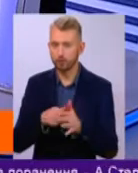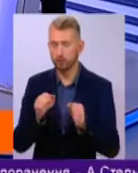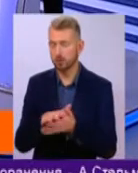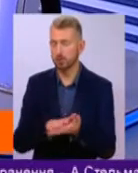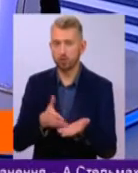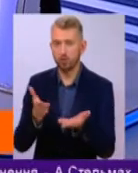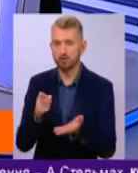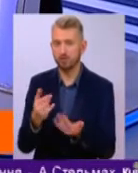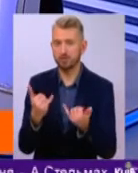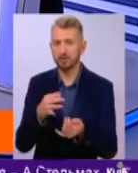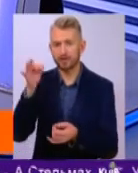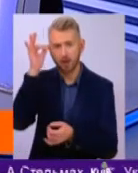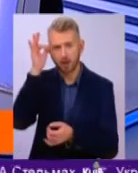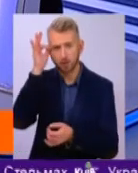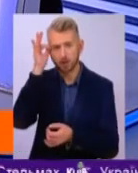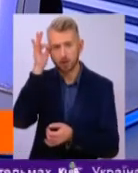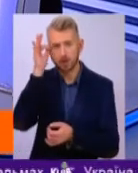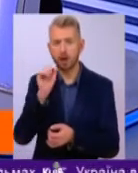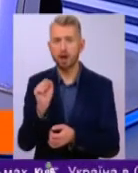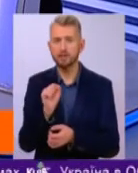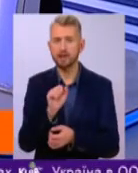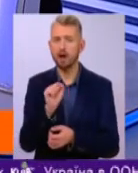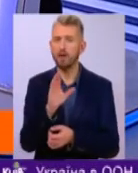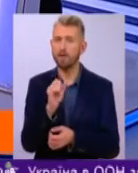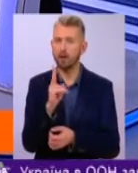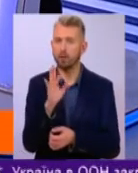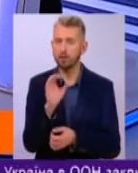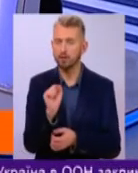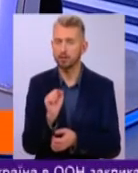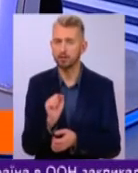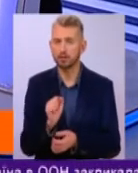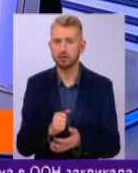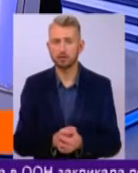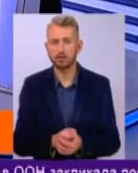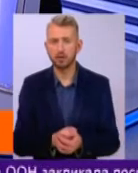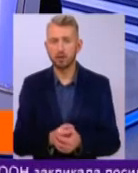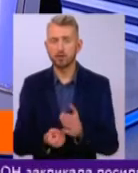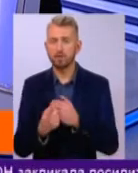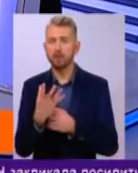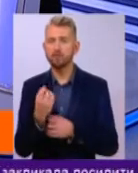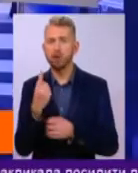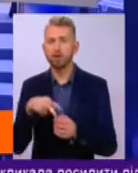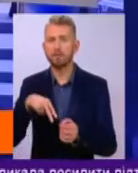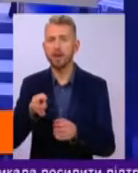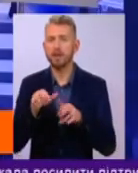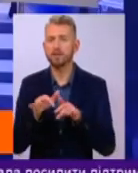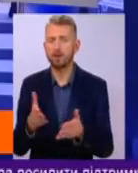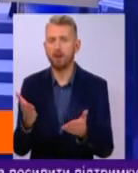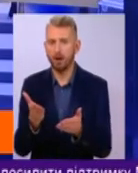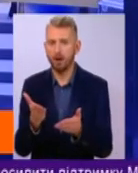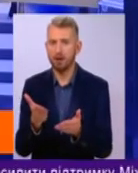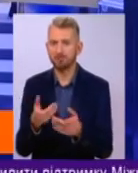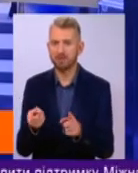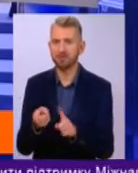продовжити. Ви тільки що згадували Арсена Авакова. І тут з'являється ще одна паралельна справа, яка зачіпає